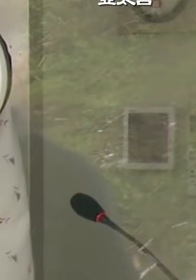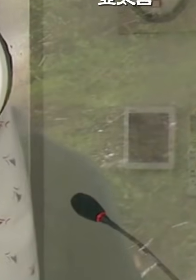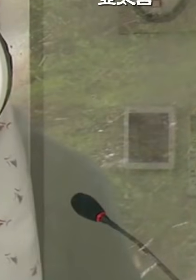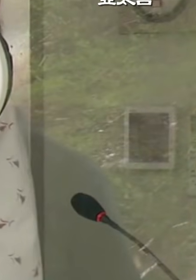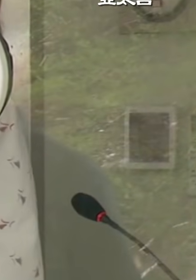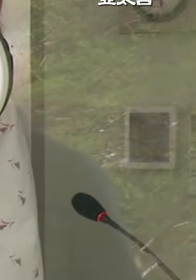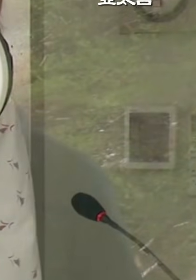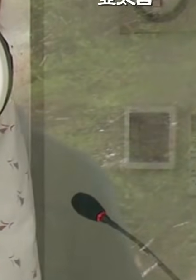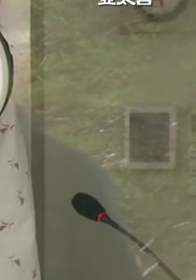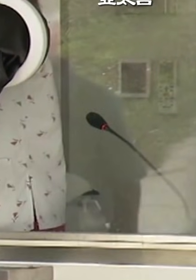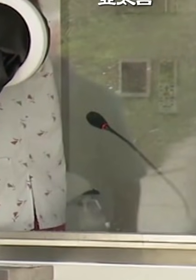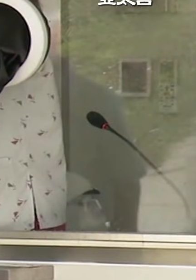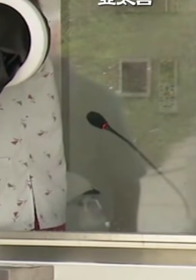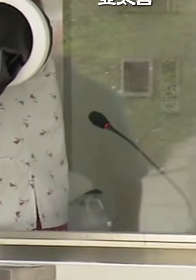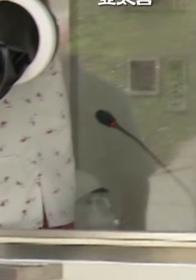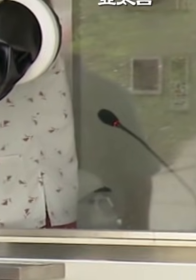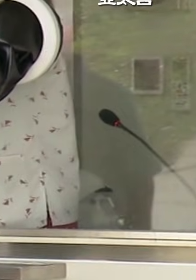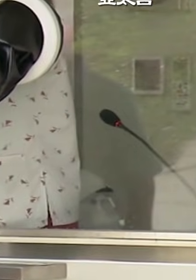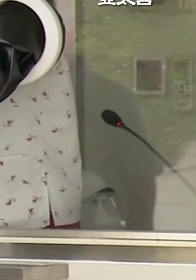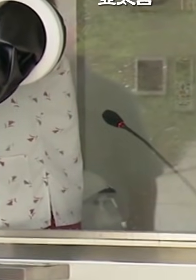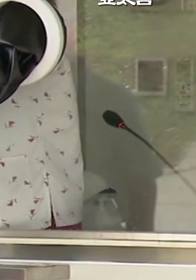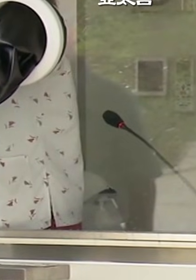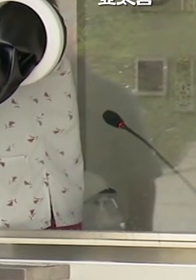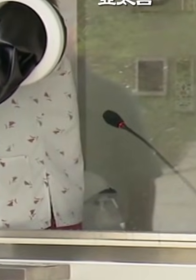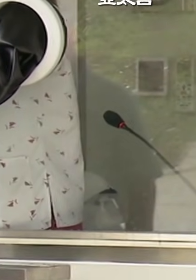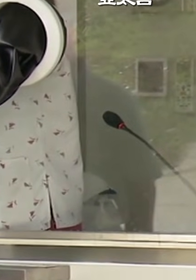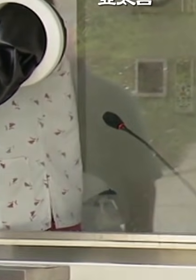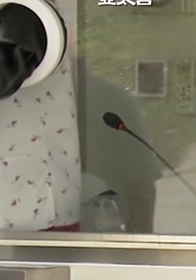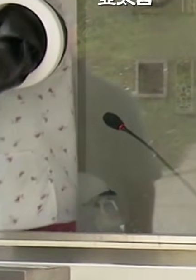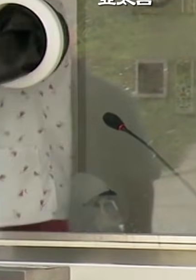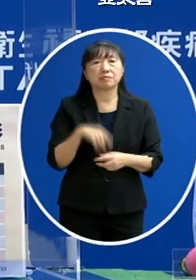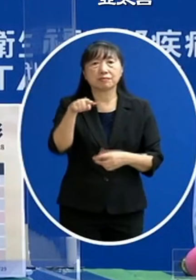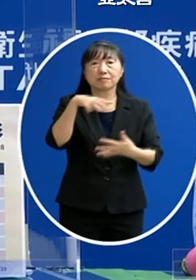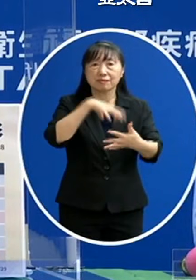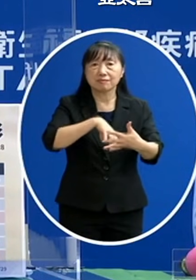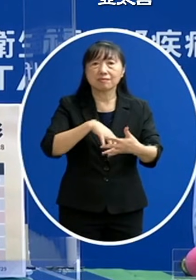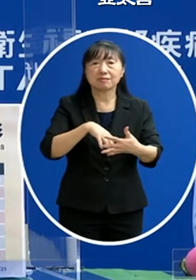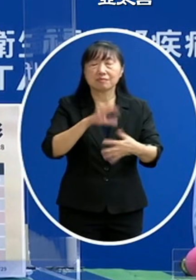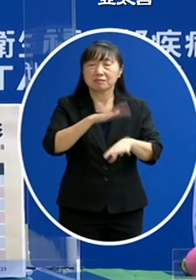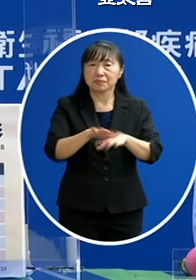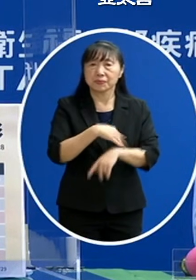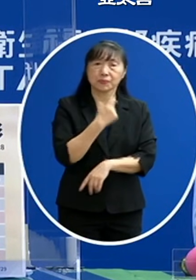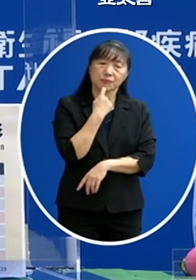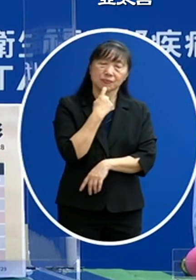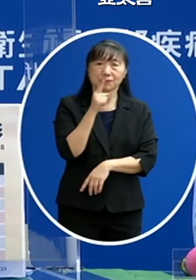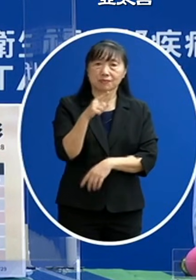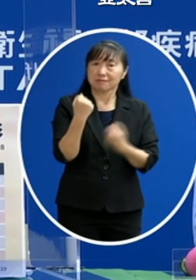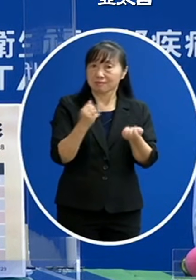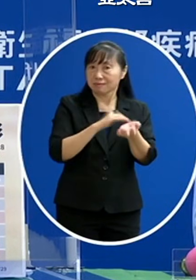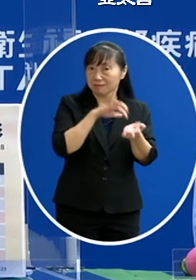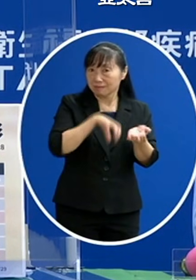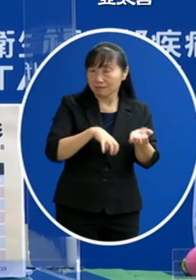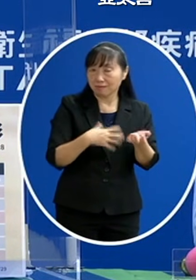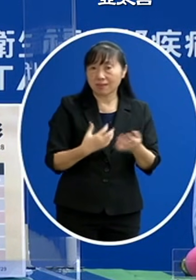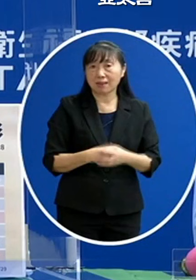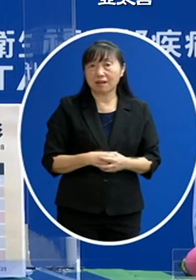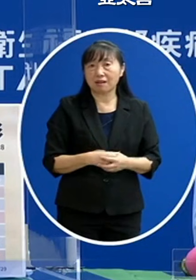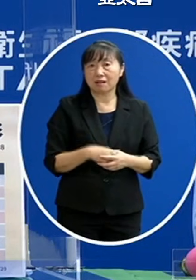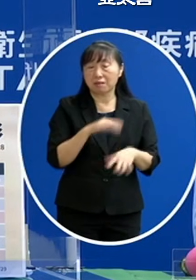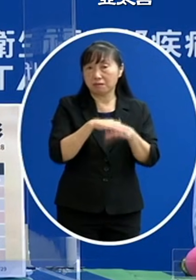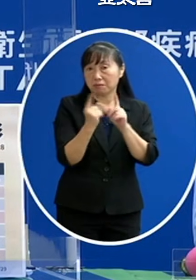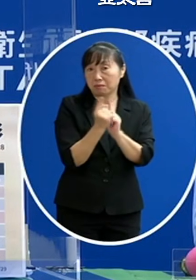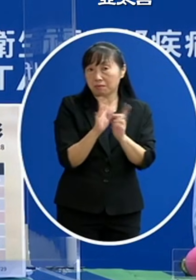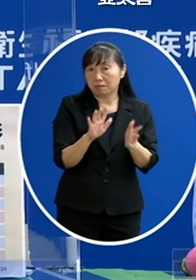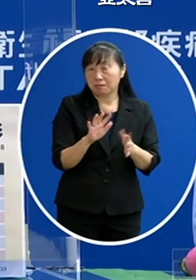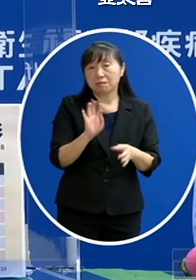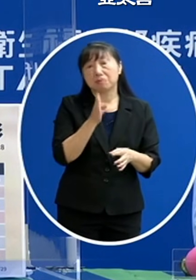检后也被确诊，初步怀疑是在医院被感染。 会怀疑说是在医院有可能的一个接触，但是